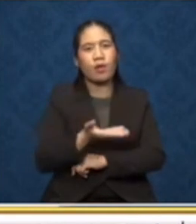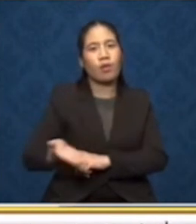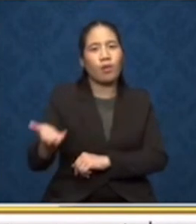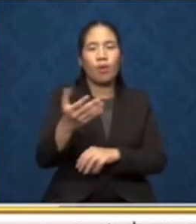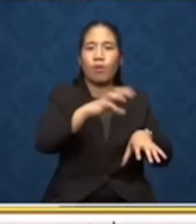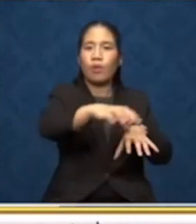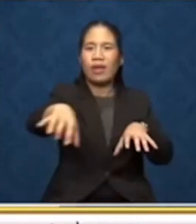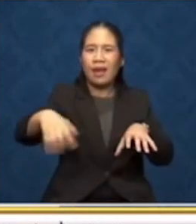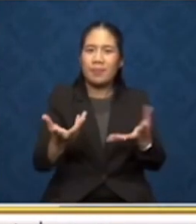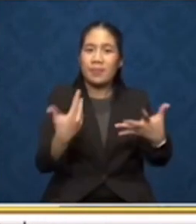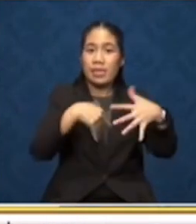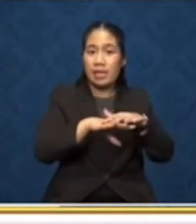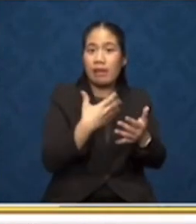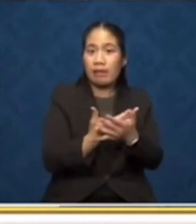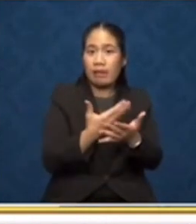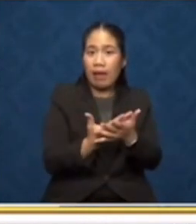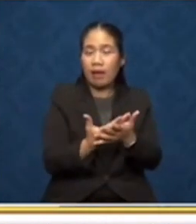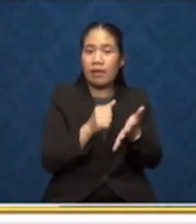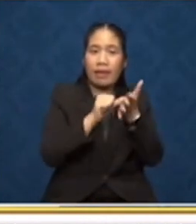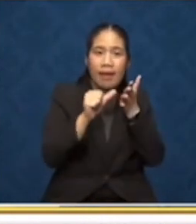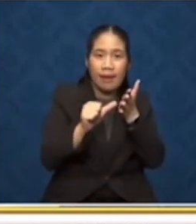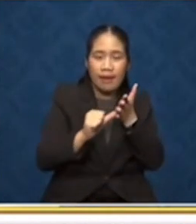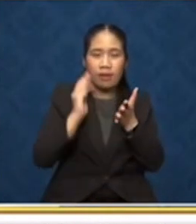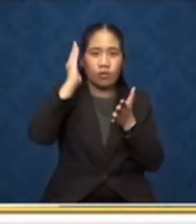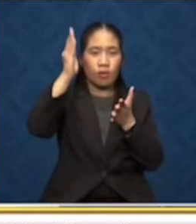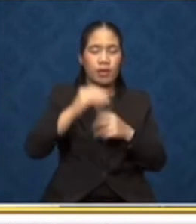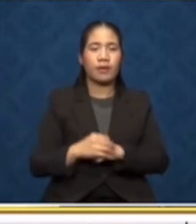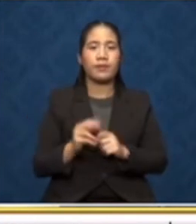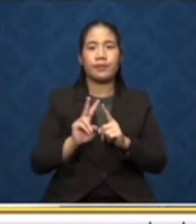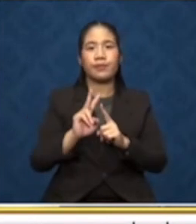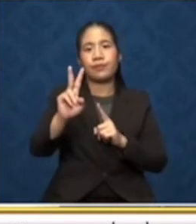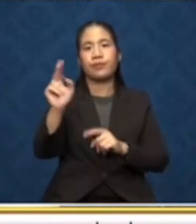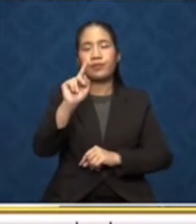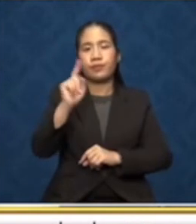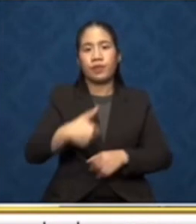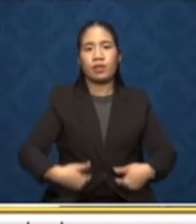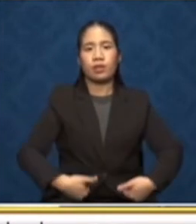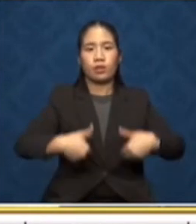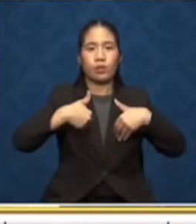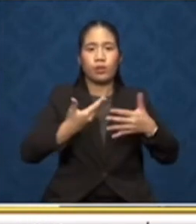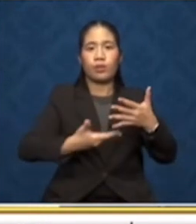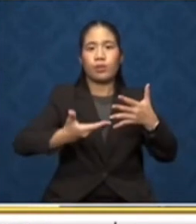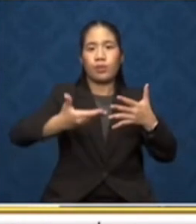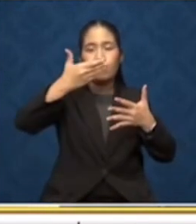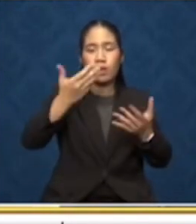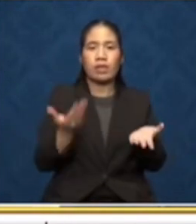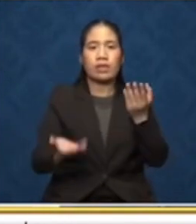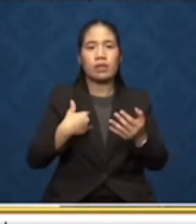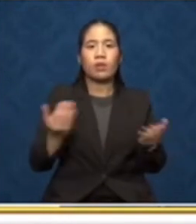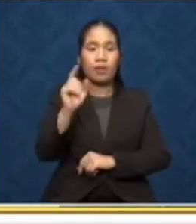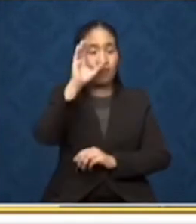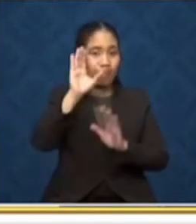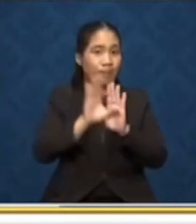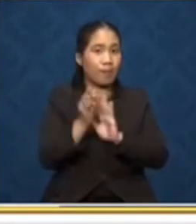าณแก้ไขต่อไปเรื่องที่2การพัฒนาพื้นที่เพื่อยกระดับคุณภาพชีวิตและการส่งเสริมการท่องเที่